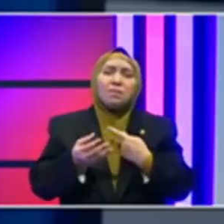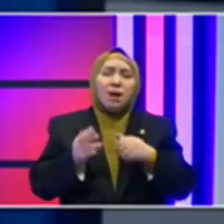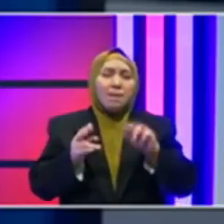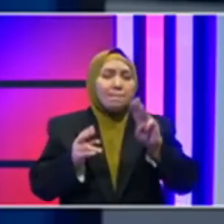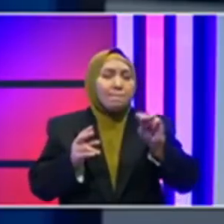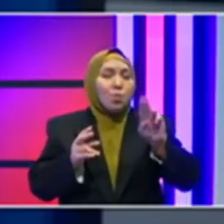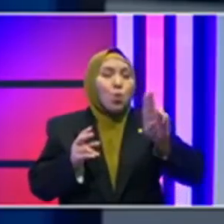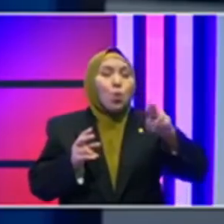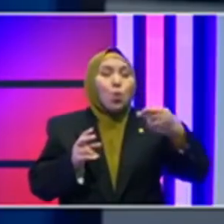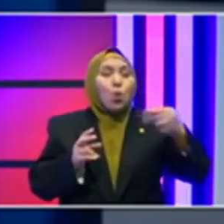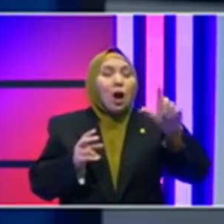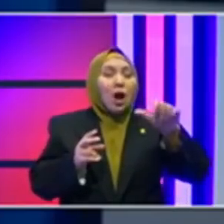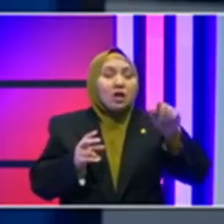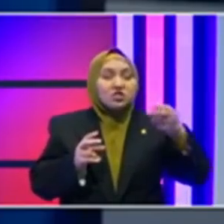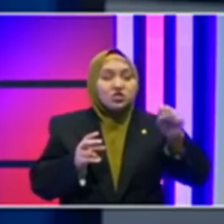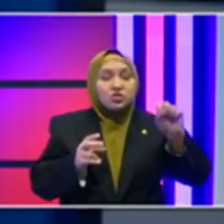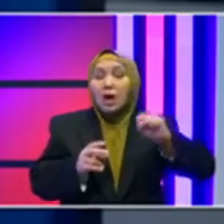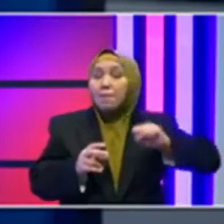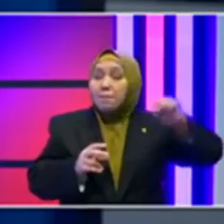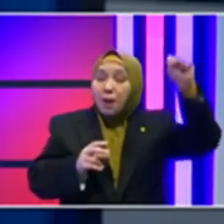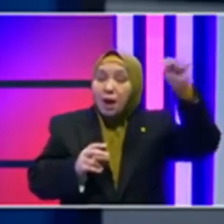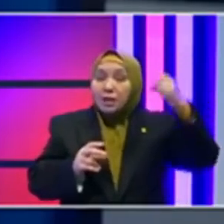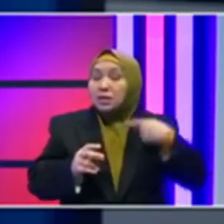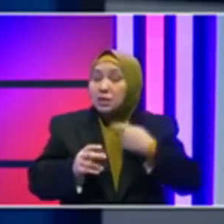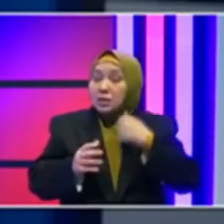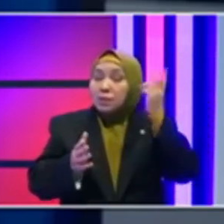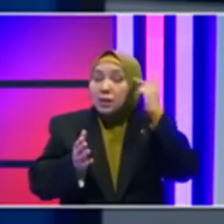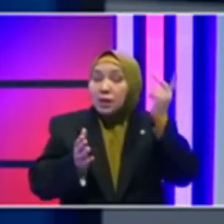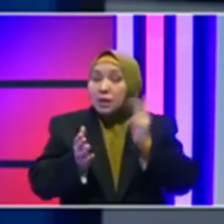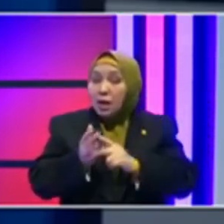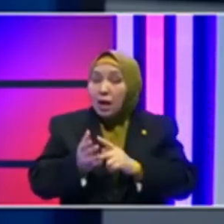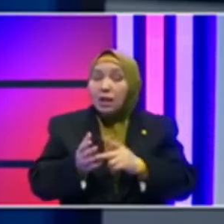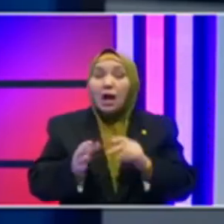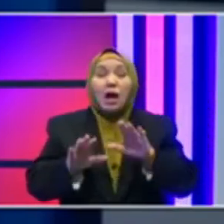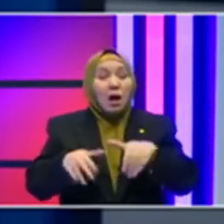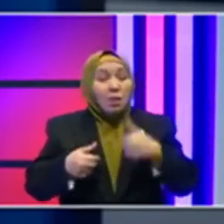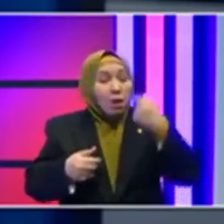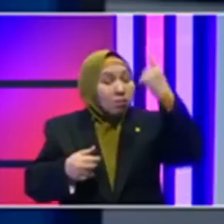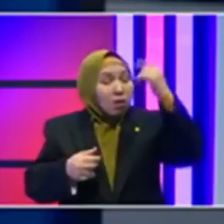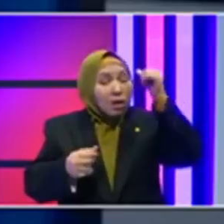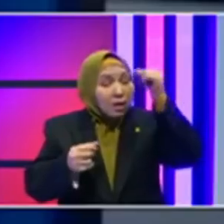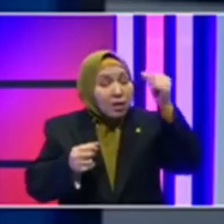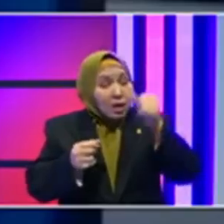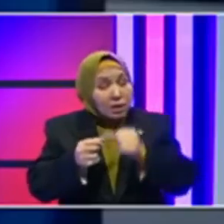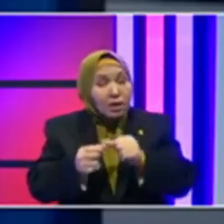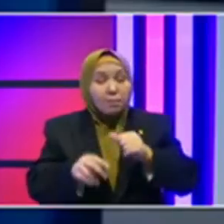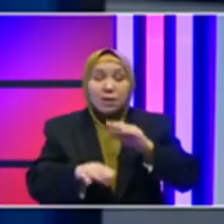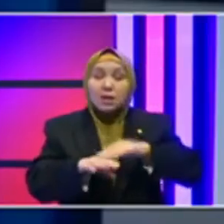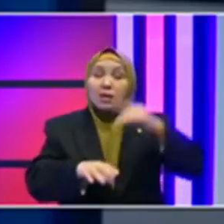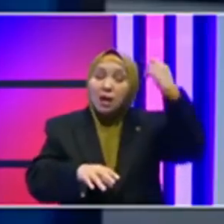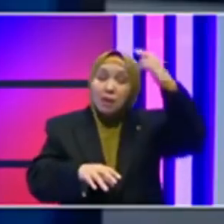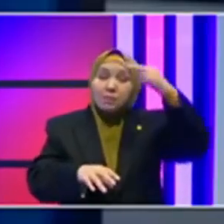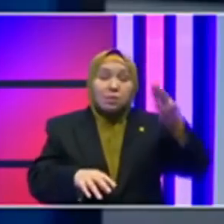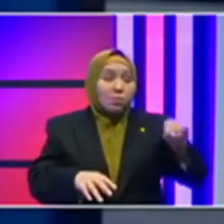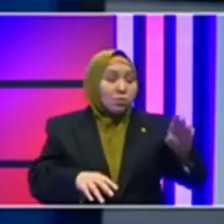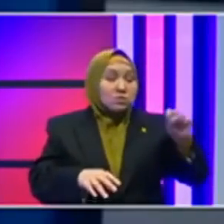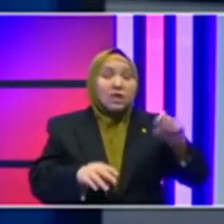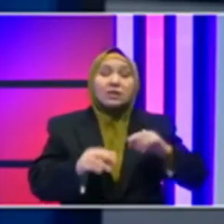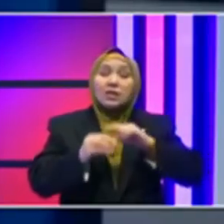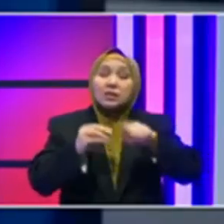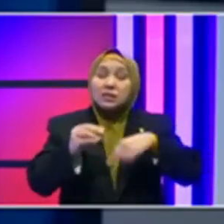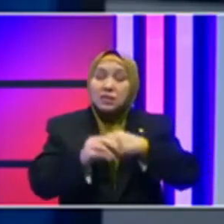untuk kita reflek adalah kita juga mengenang sebagaimana Allah Ingatkan Nabi Musa Alaihissalam tentang nikmat-nikmatnya